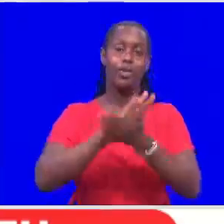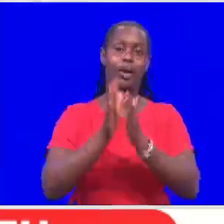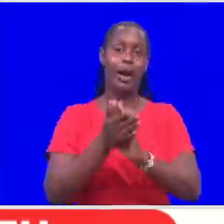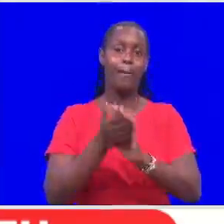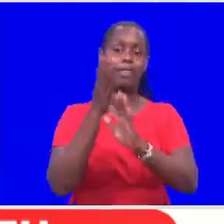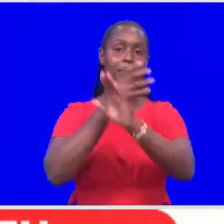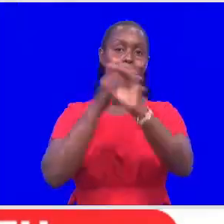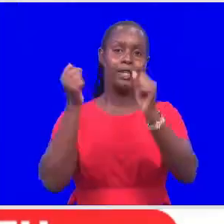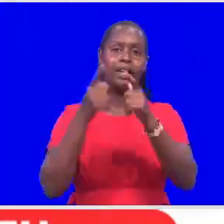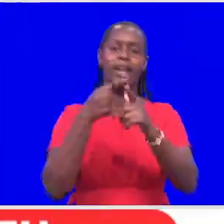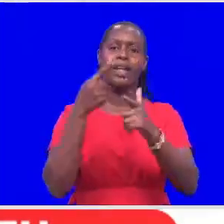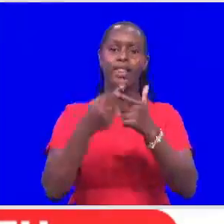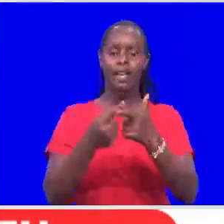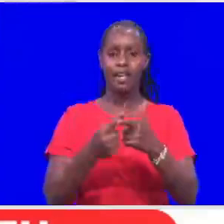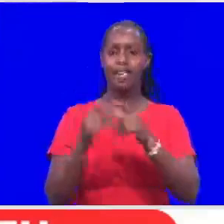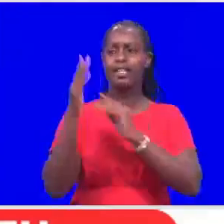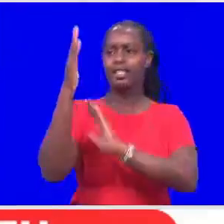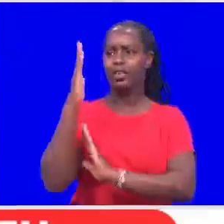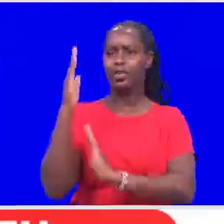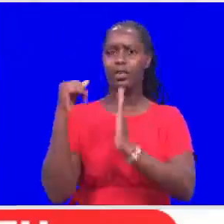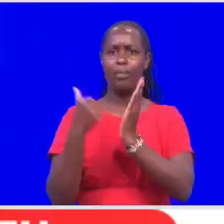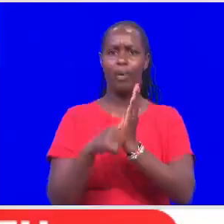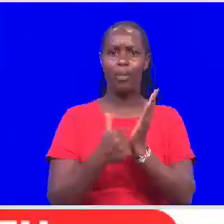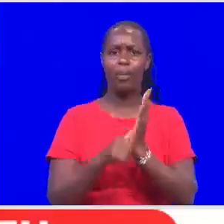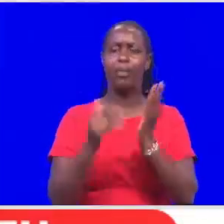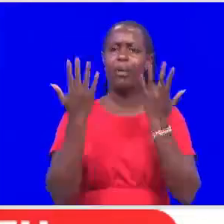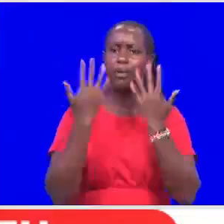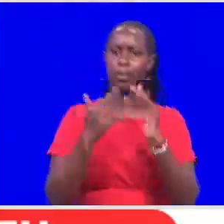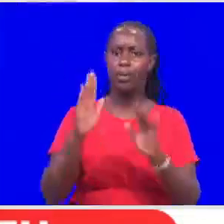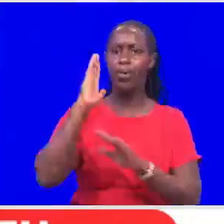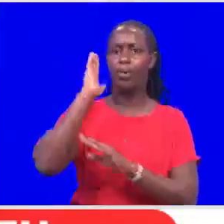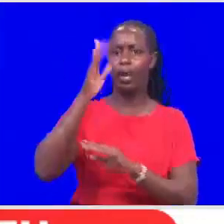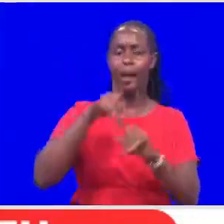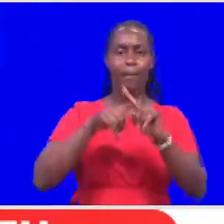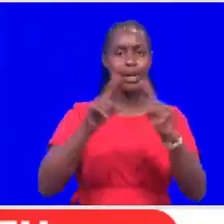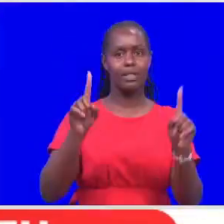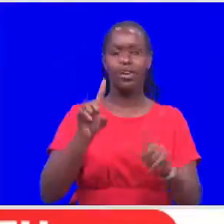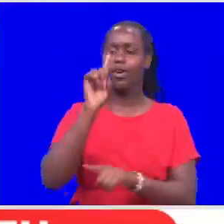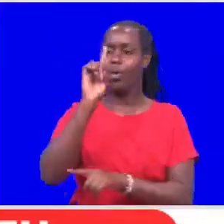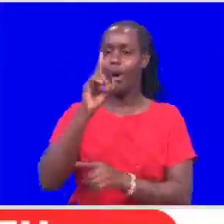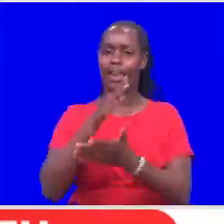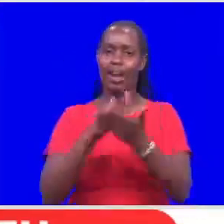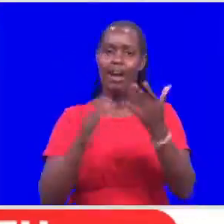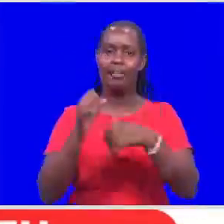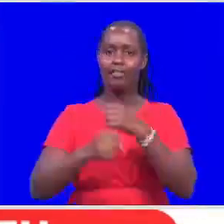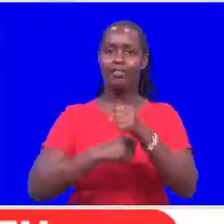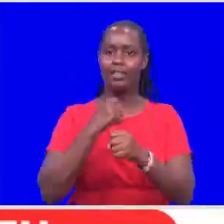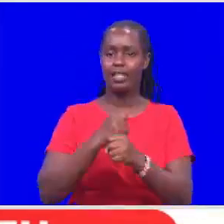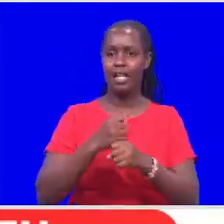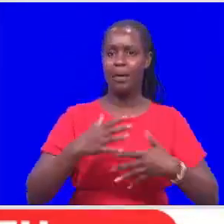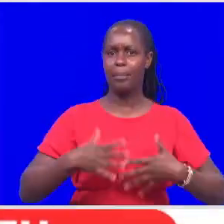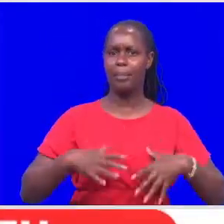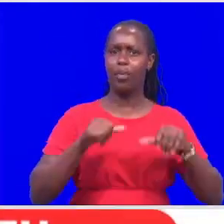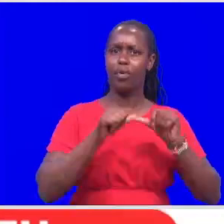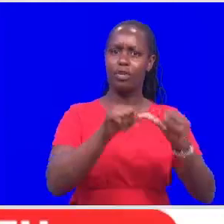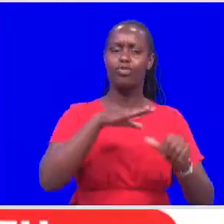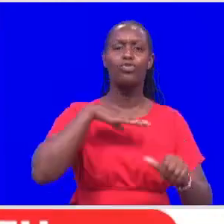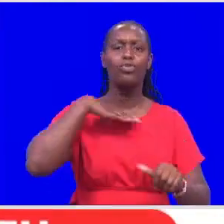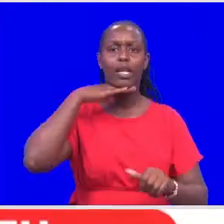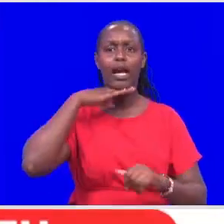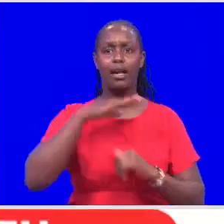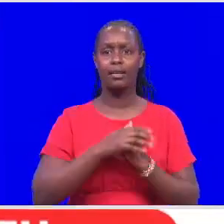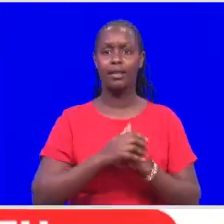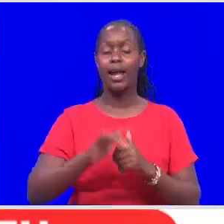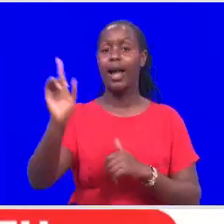insecurity itaisha kwa Baringo. Lakini saa hizi tuko na 1.5 years bado watu wetu wanauawa. Jijini Nairobi,